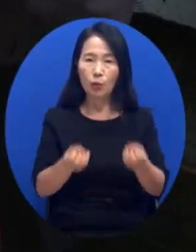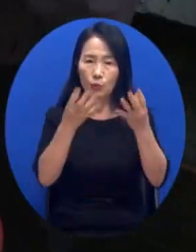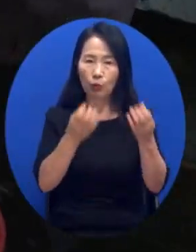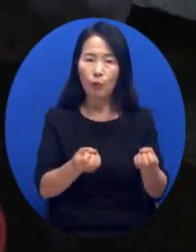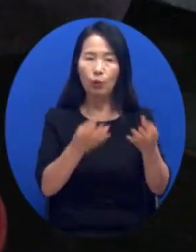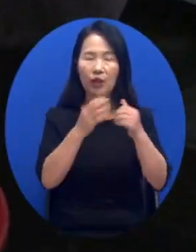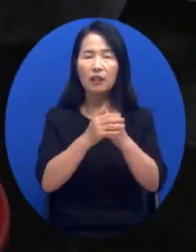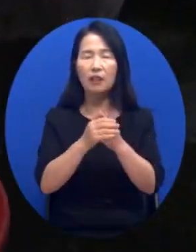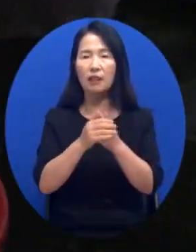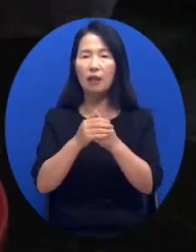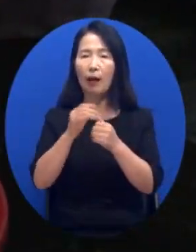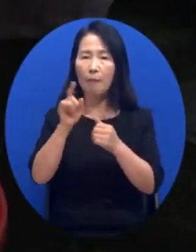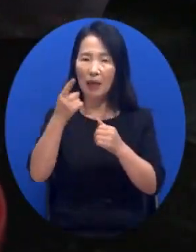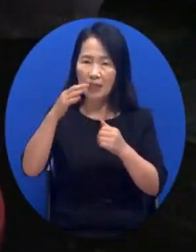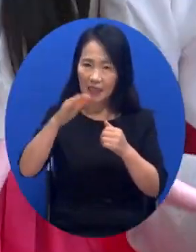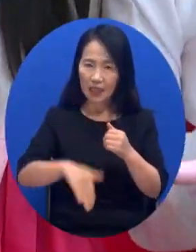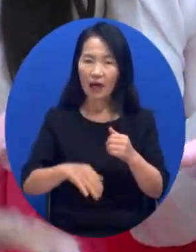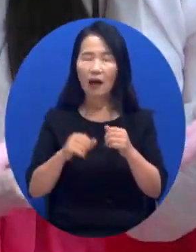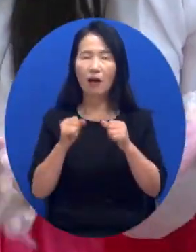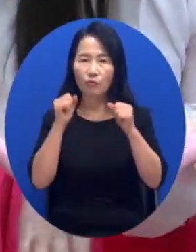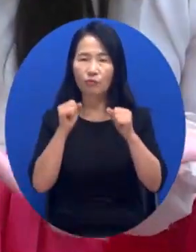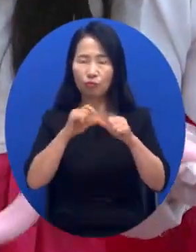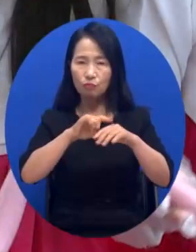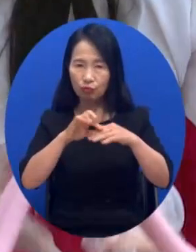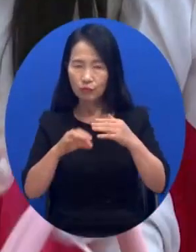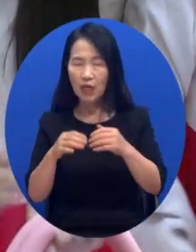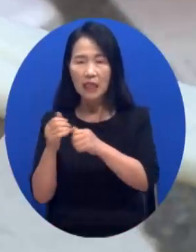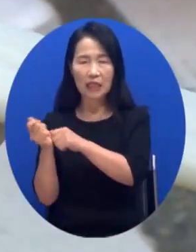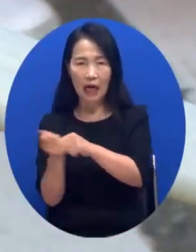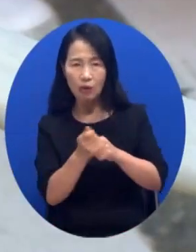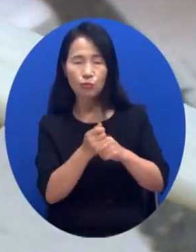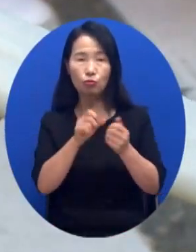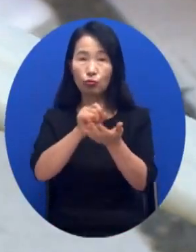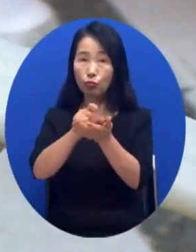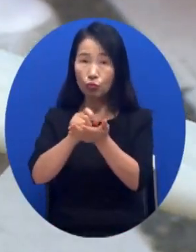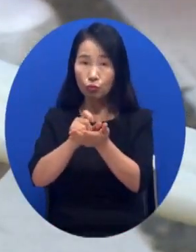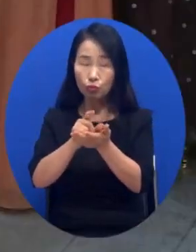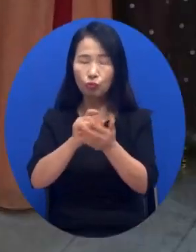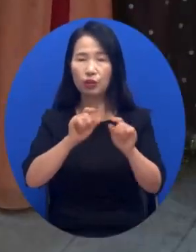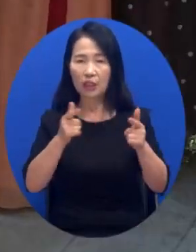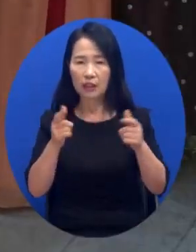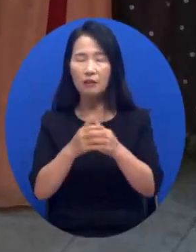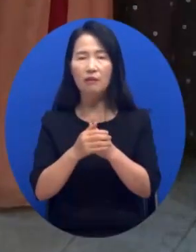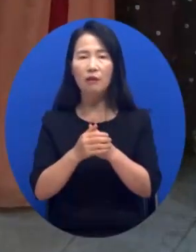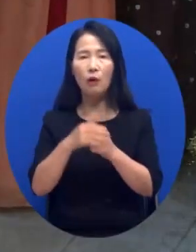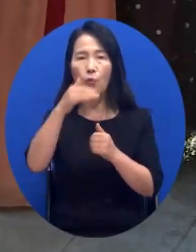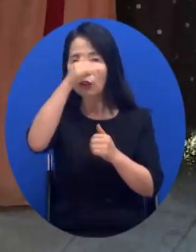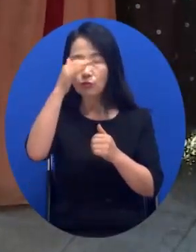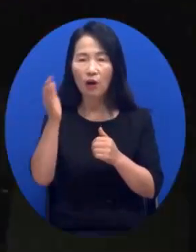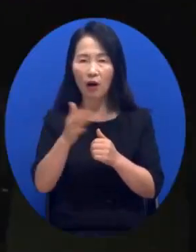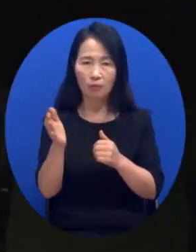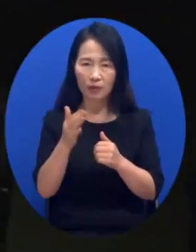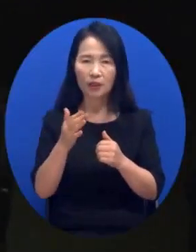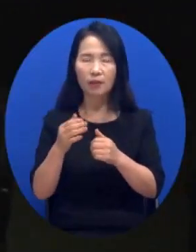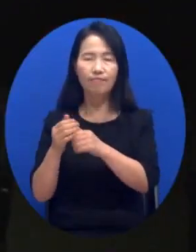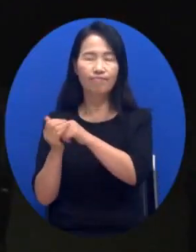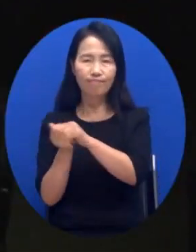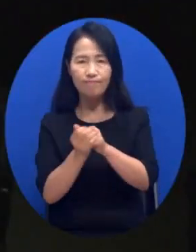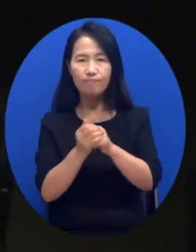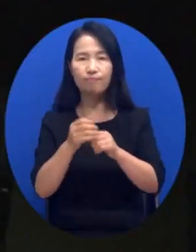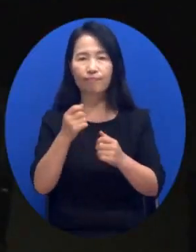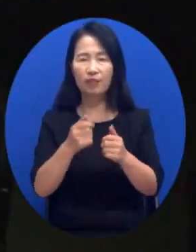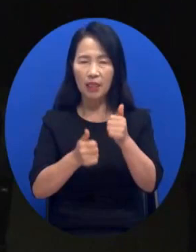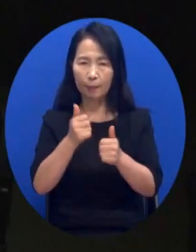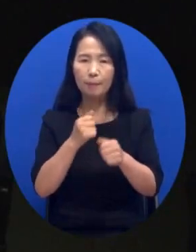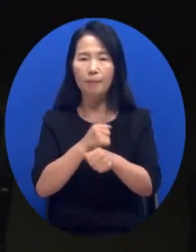실외 100인 이하로 인원수를 제한하고 야구, 축구 등 스포츠 행사도 관중 없이 열립니다. 수도권 내